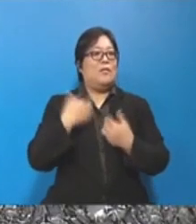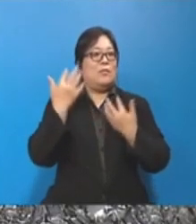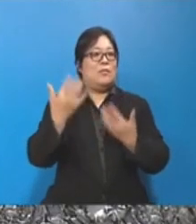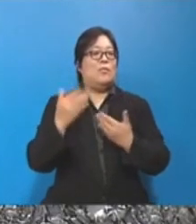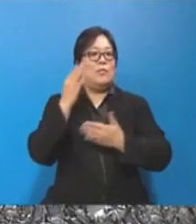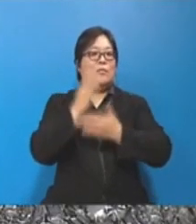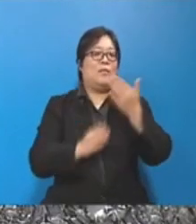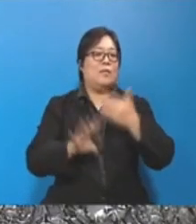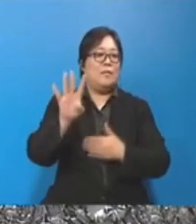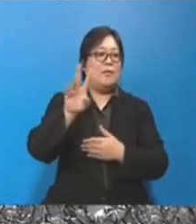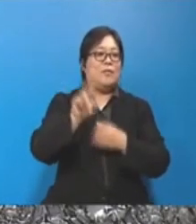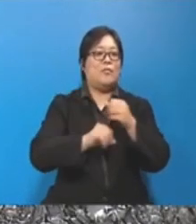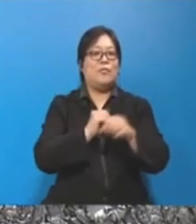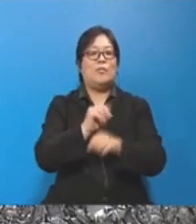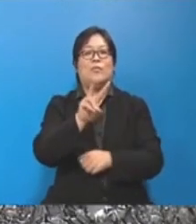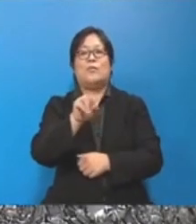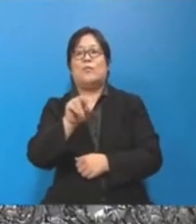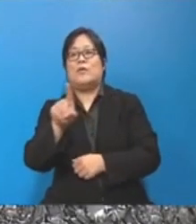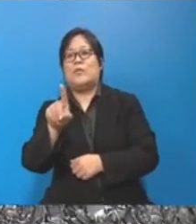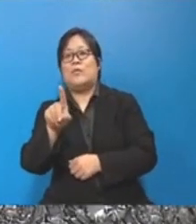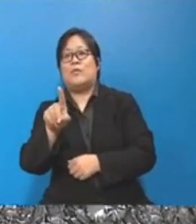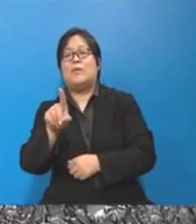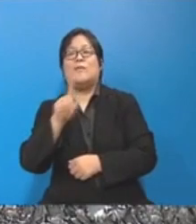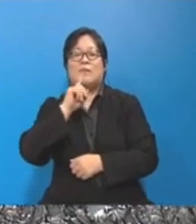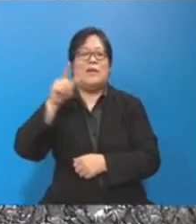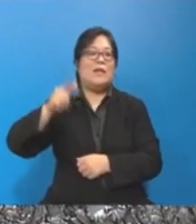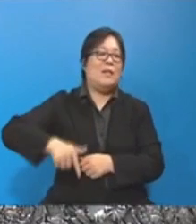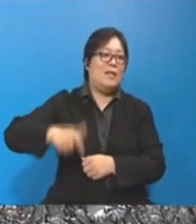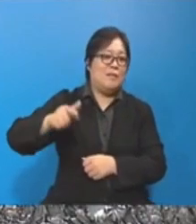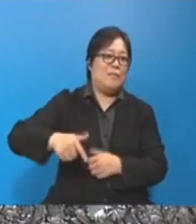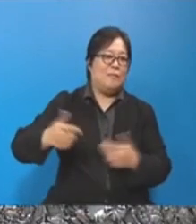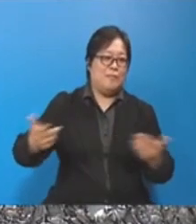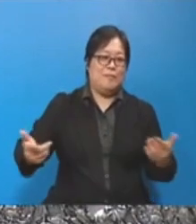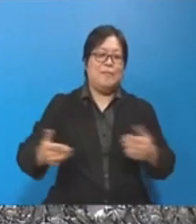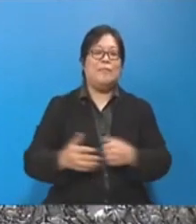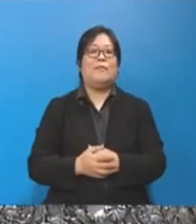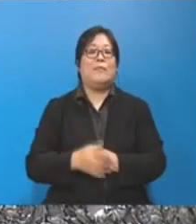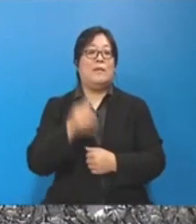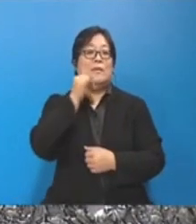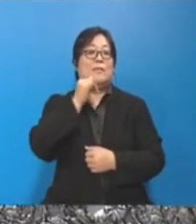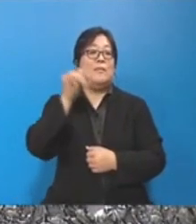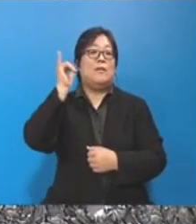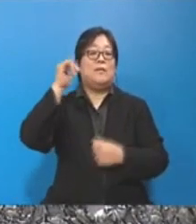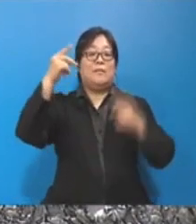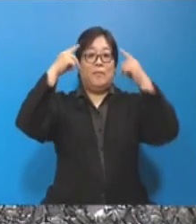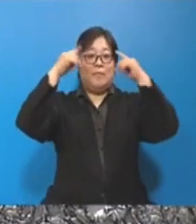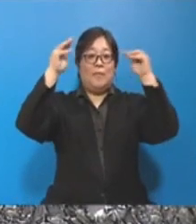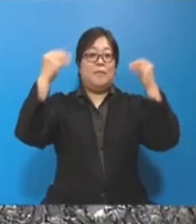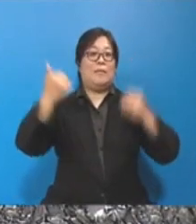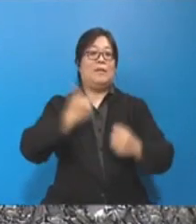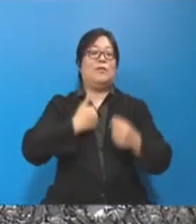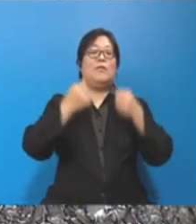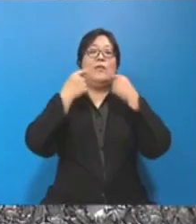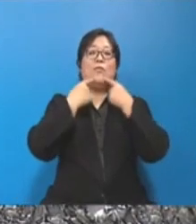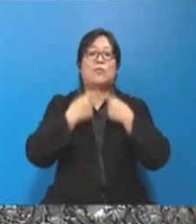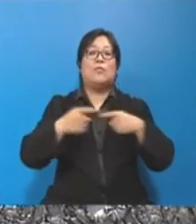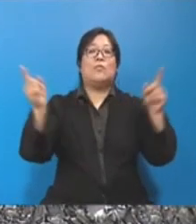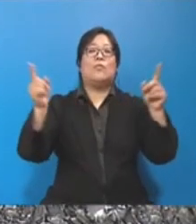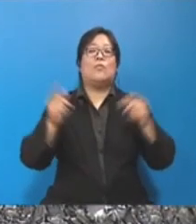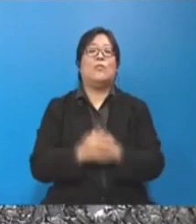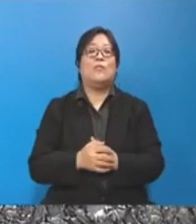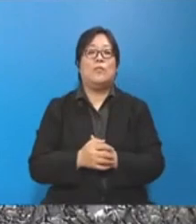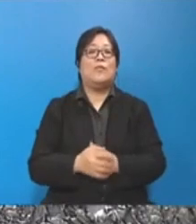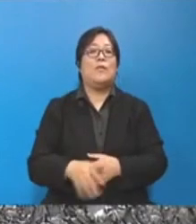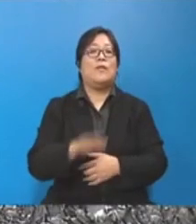sampai suku ke-4 2021 Ahmad lewat sekali memanjangkan semalam Perdana Menteri umum jawabannya